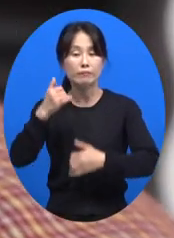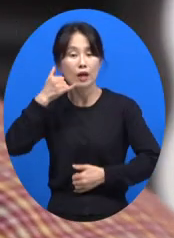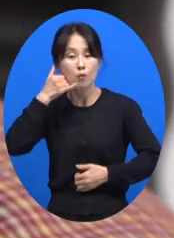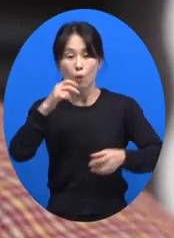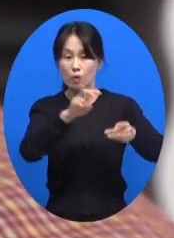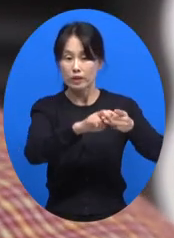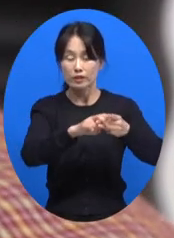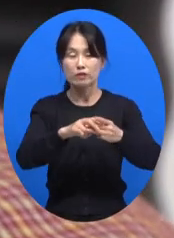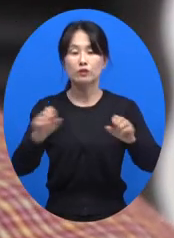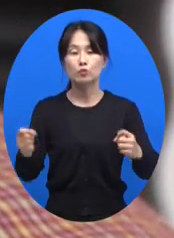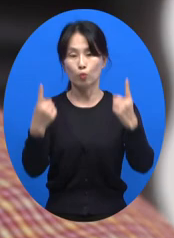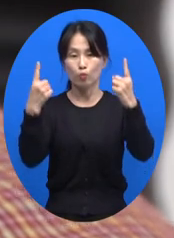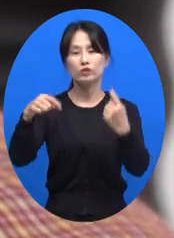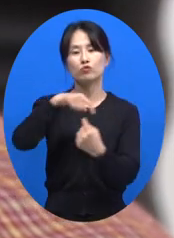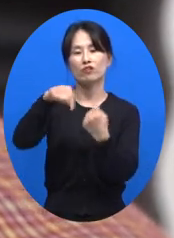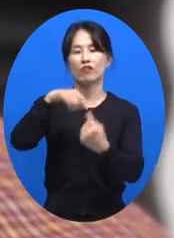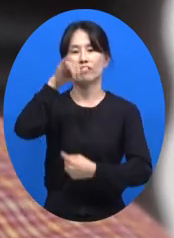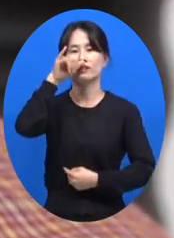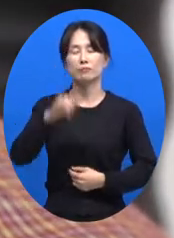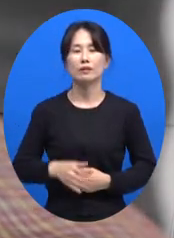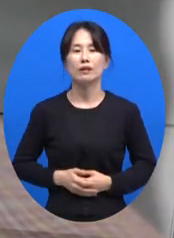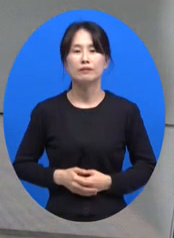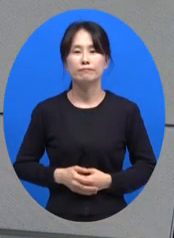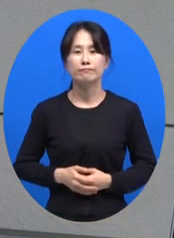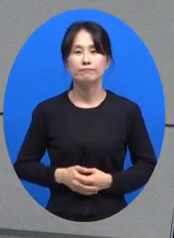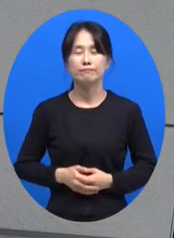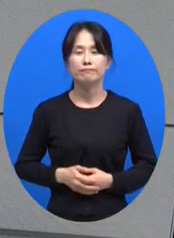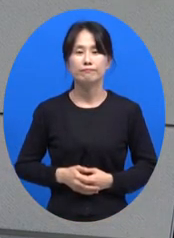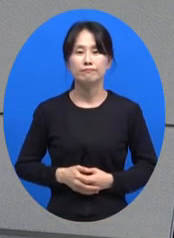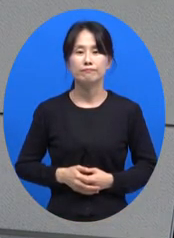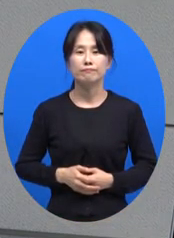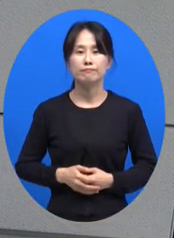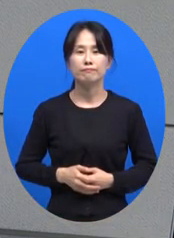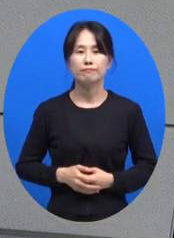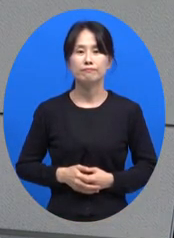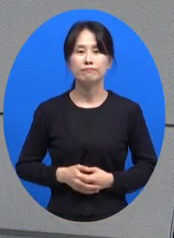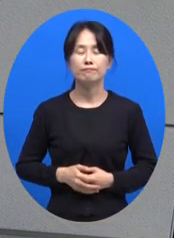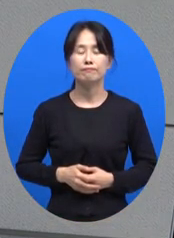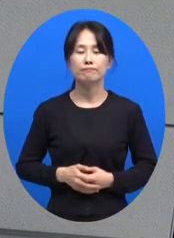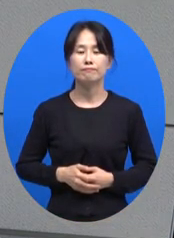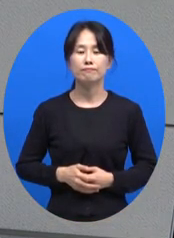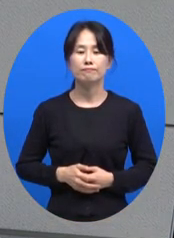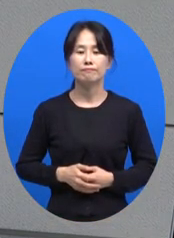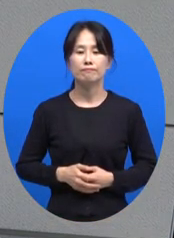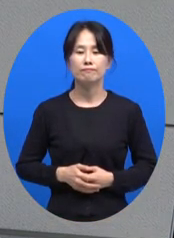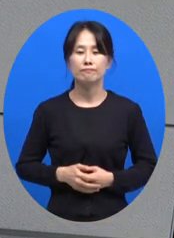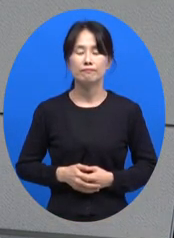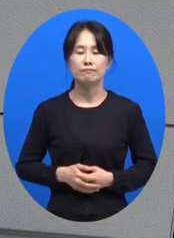콜센터는 당분간 함께 운영될 예정입니다. 경기 주TV 최창순입니다.